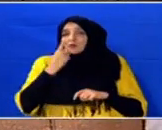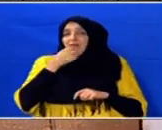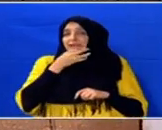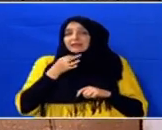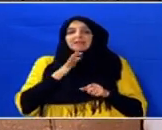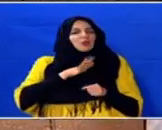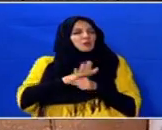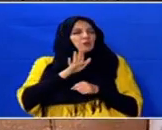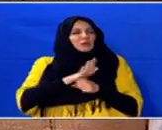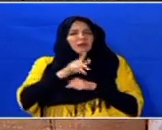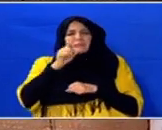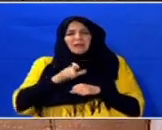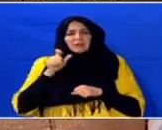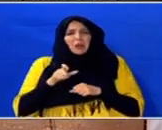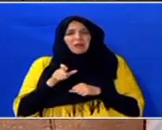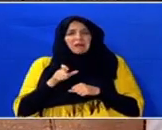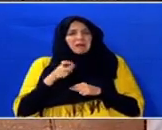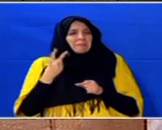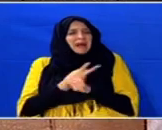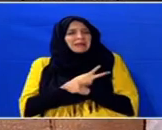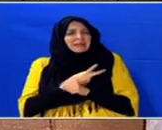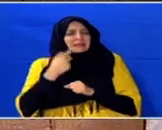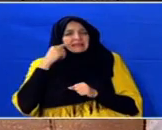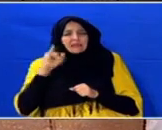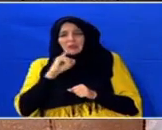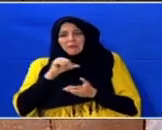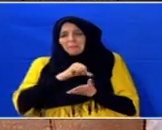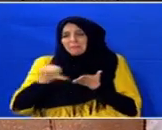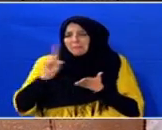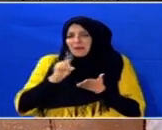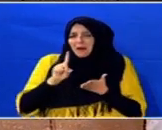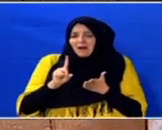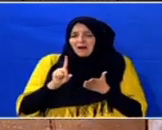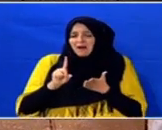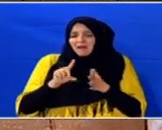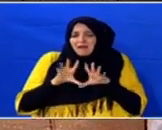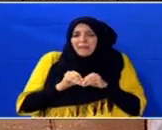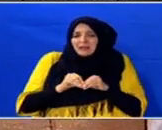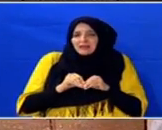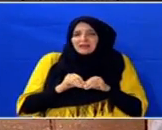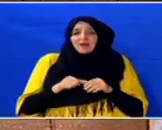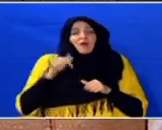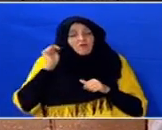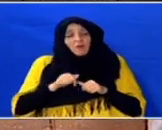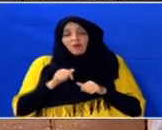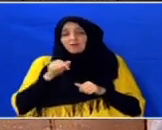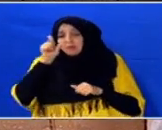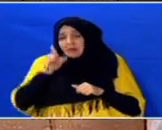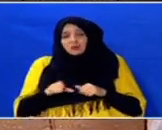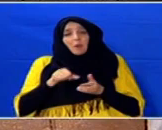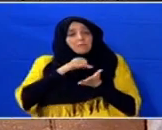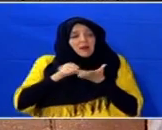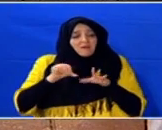أن يضيع من يعول، فيجب على الإنسان أن ينفق على أهله وعلى ولده وعلى